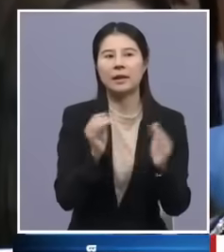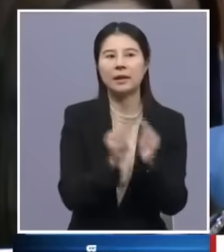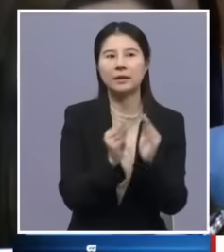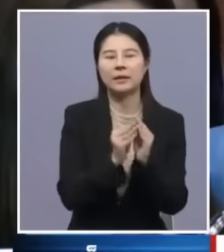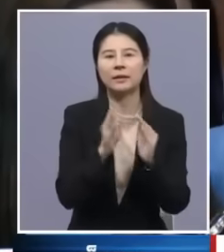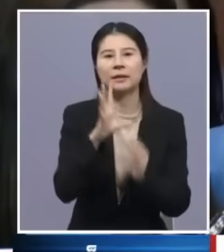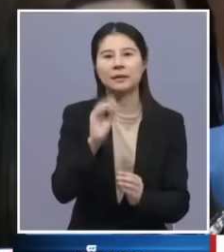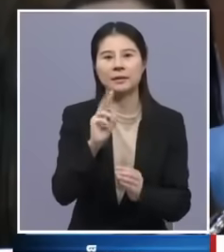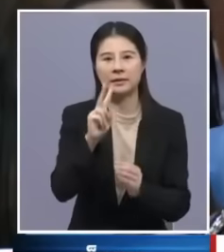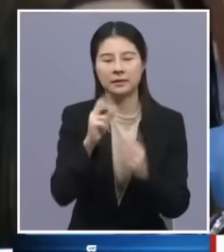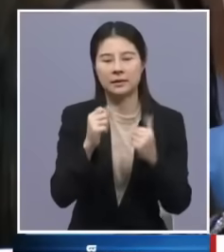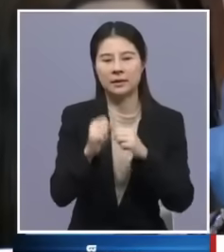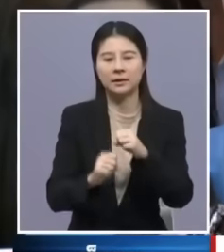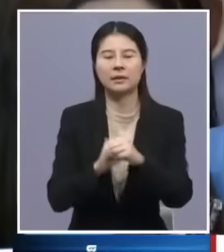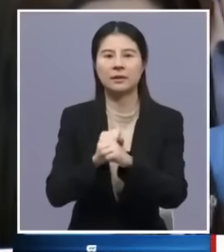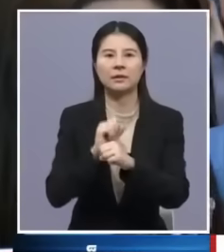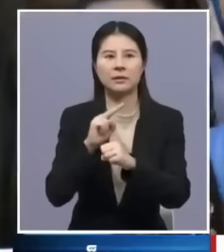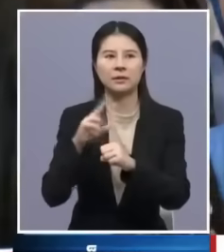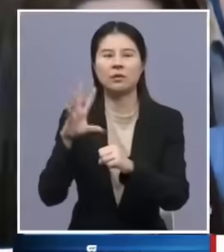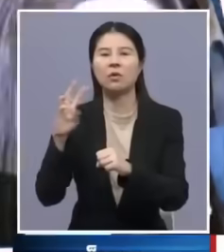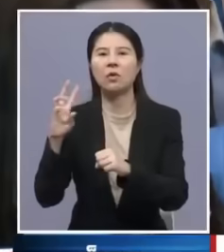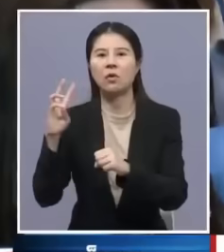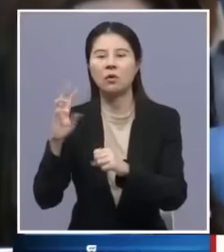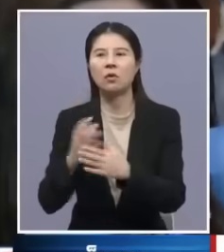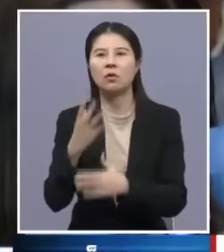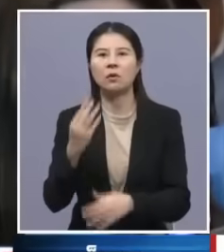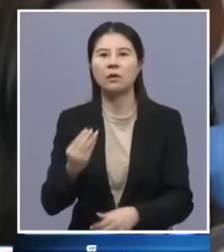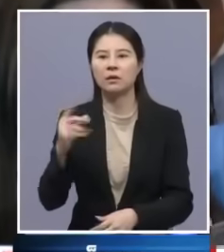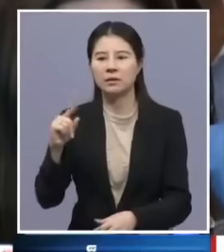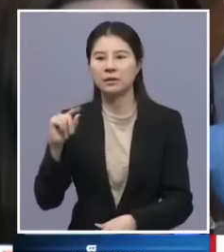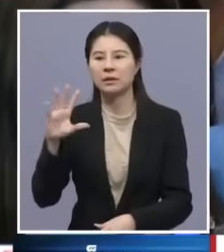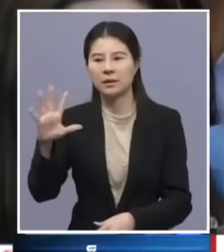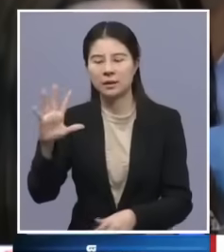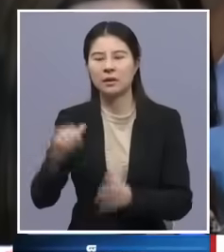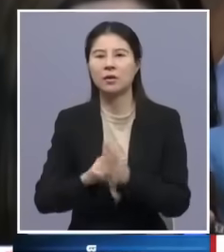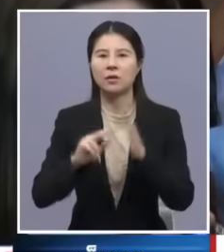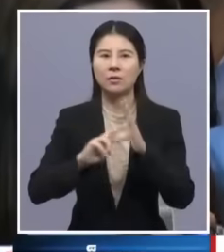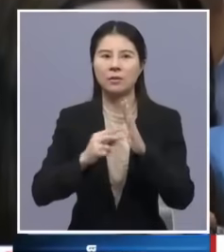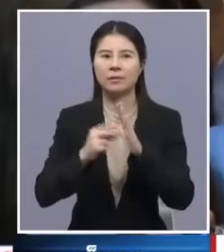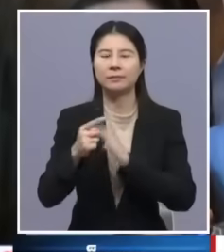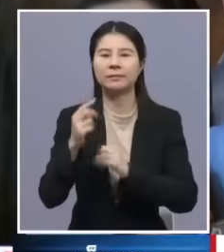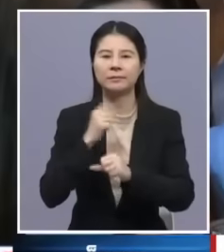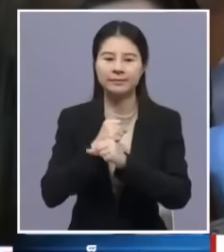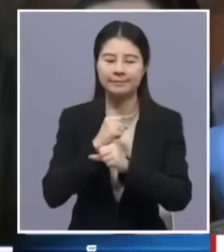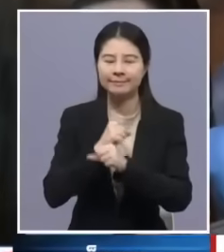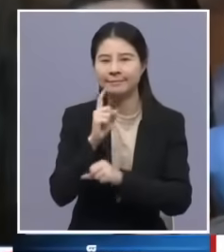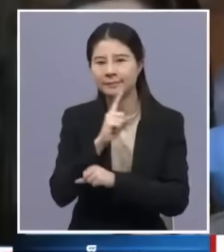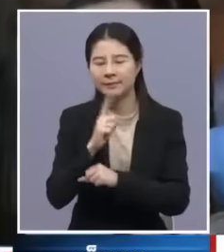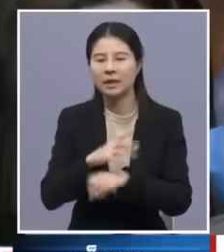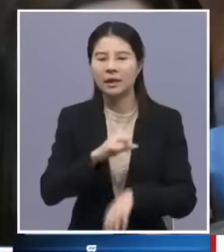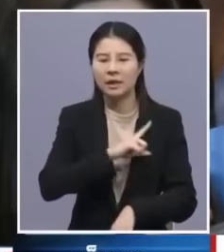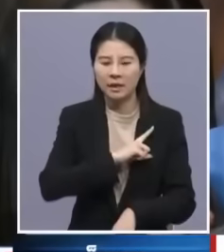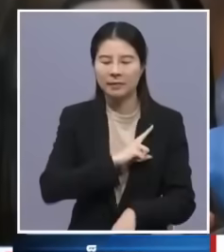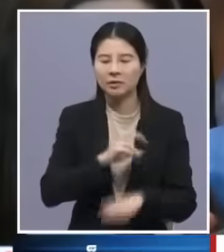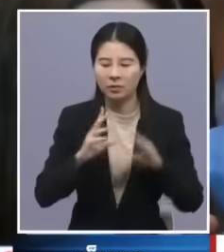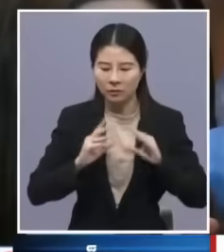ที่นั่งรอบล่าสุดปี66หายไปครึ่งหนึ่ง ครับ เหลือ25ที่นั่งก็ต้องดูว่าเสี่ยต่อจะกลืนน้ำลายตัวเองไหม ครับถ้